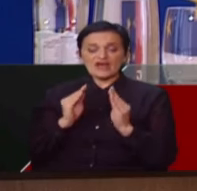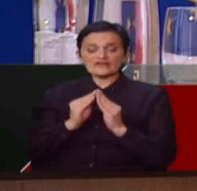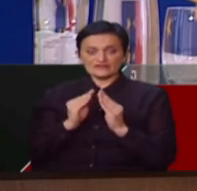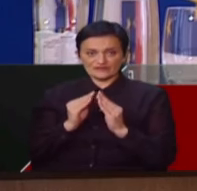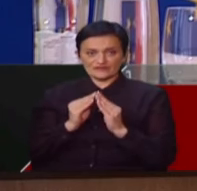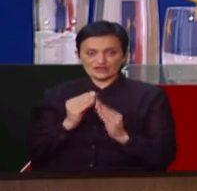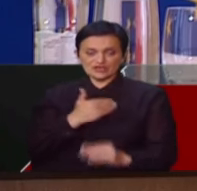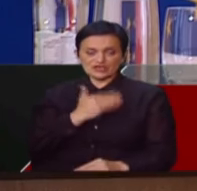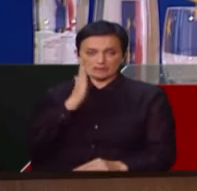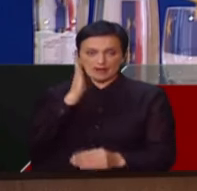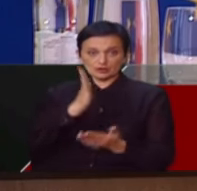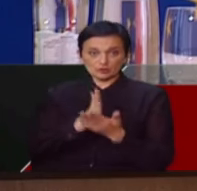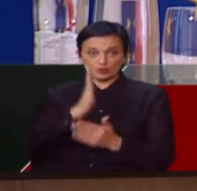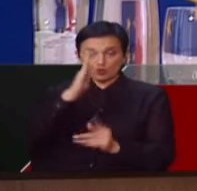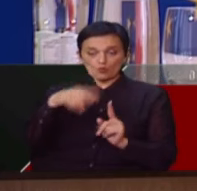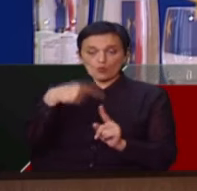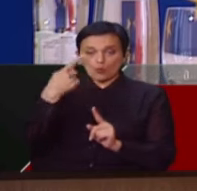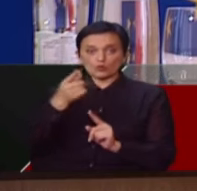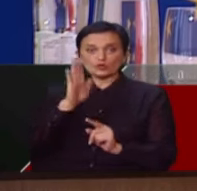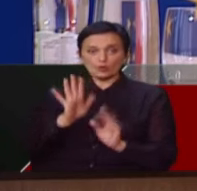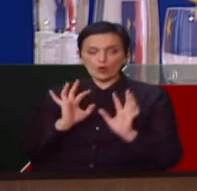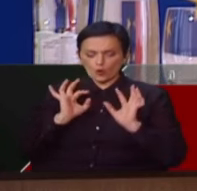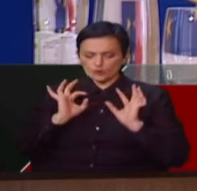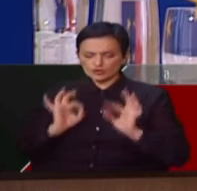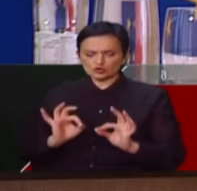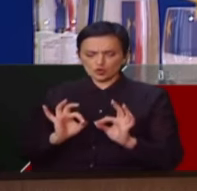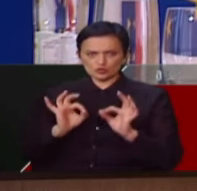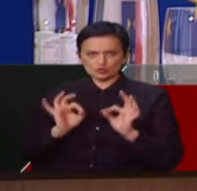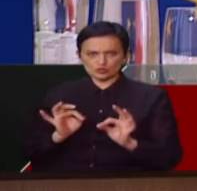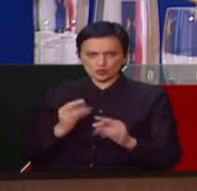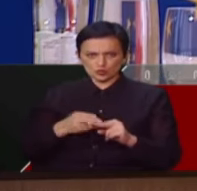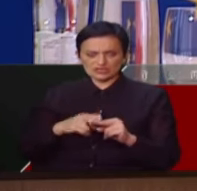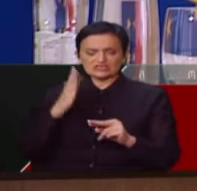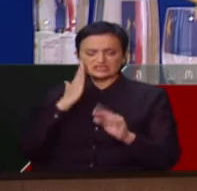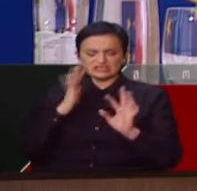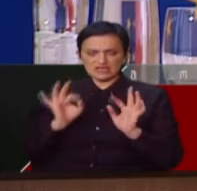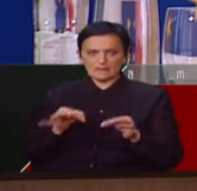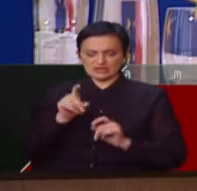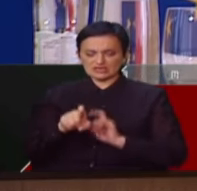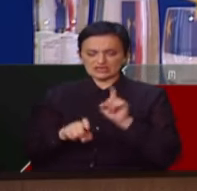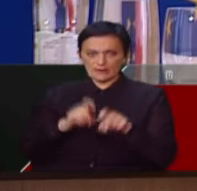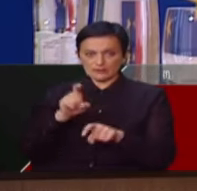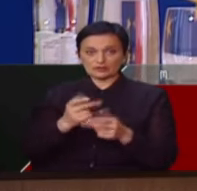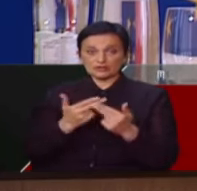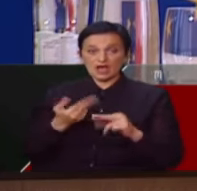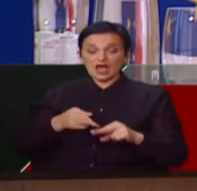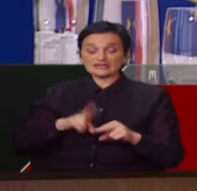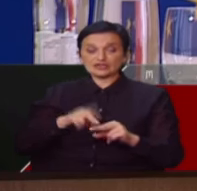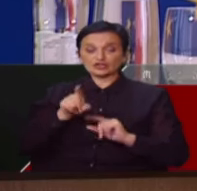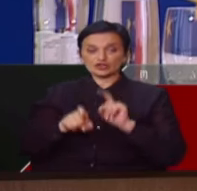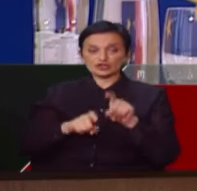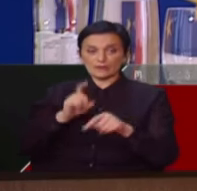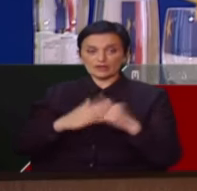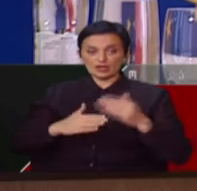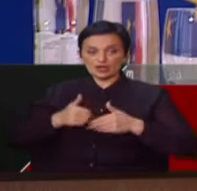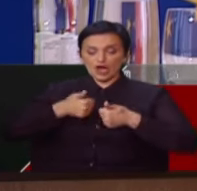იმედს, რომ მომავალში გადაიქმნება პრაგმატული, რაციონალური, სწორი, სამართლიანი ნაბიჯები და სწორედ ასეთი ნაბიჯები